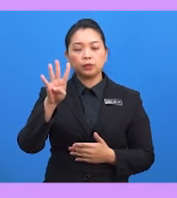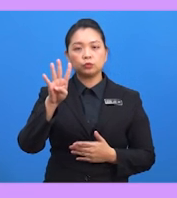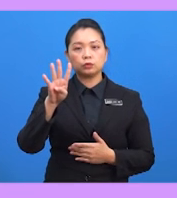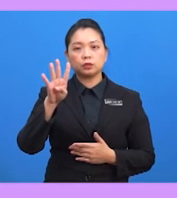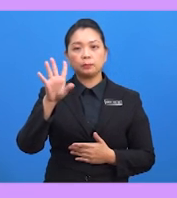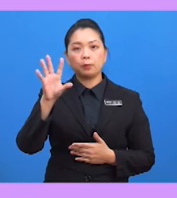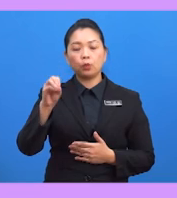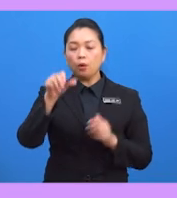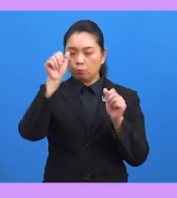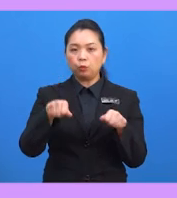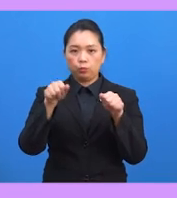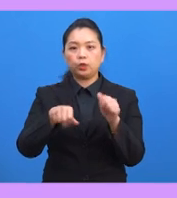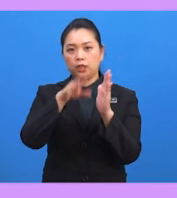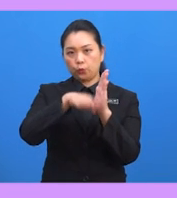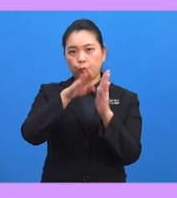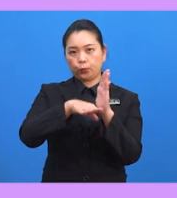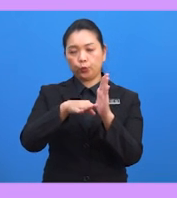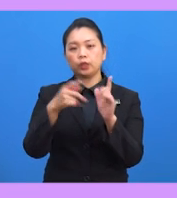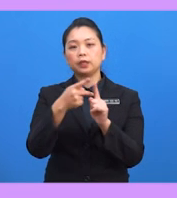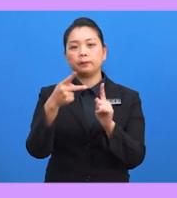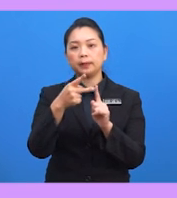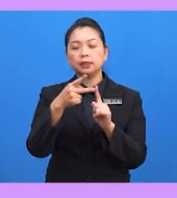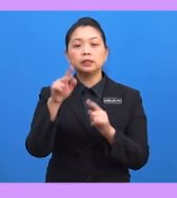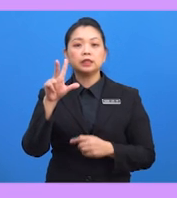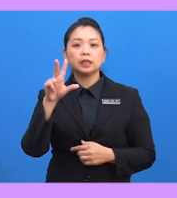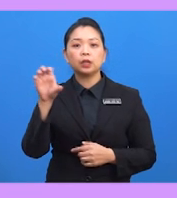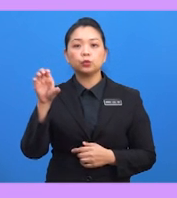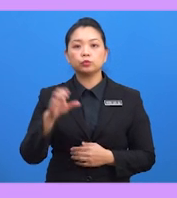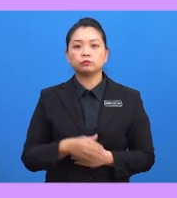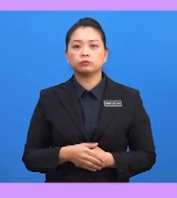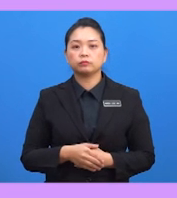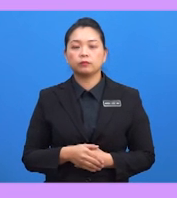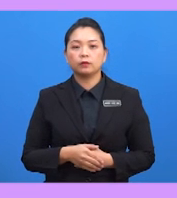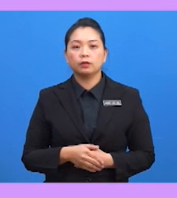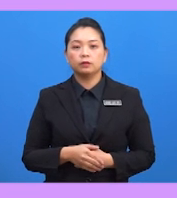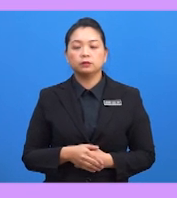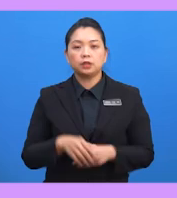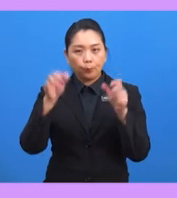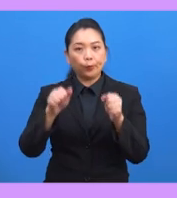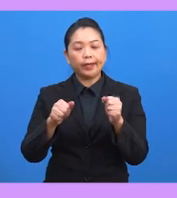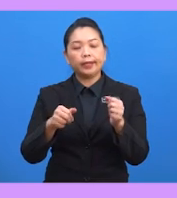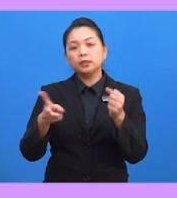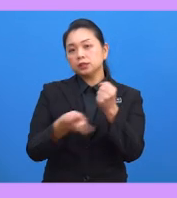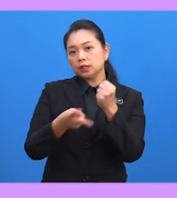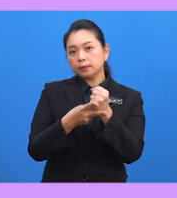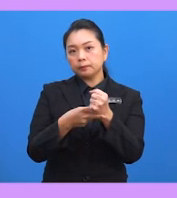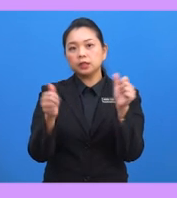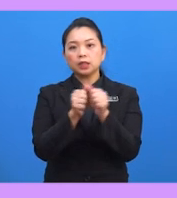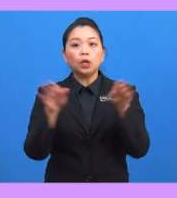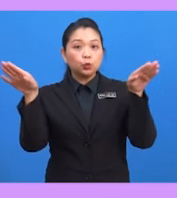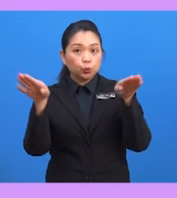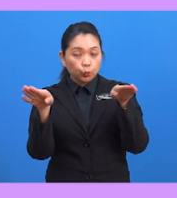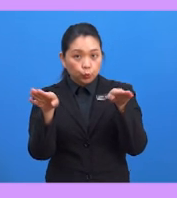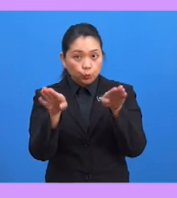RM450 boleh dikurangkan kepada RM300. Encik Saiful boleh menjimatkannya dengan cara menutup